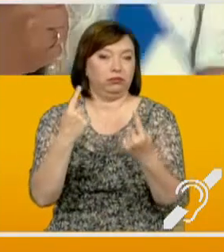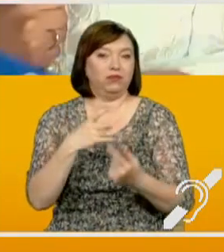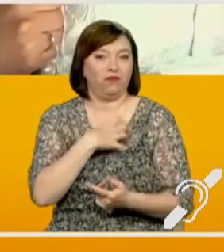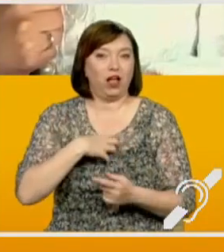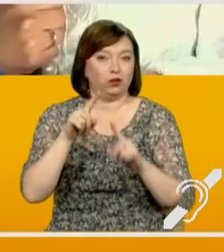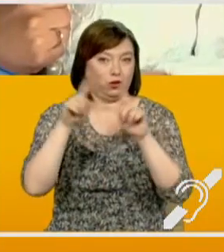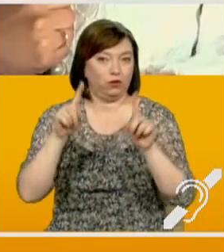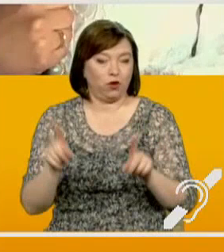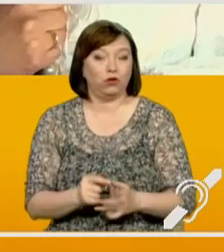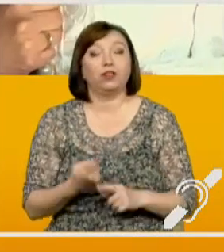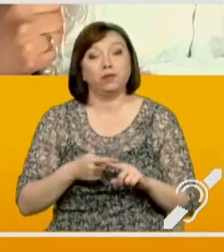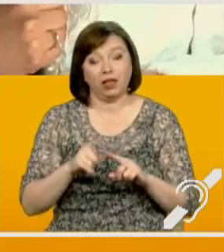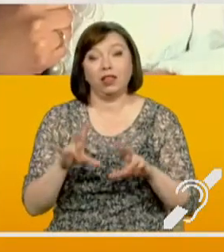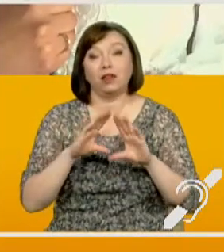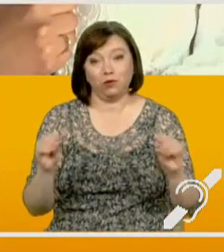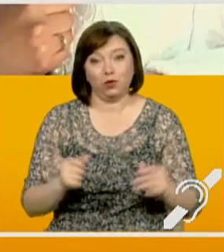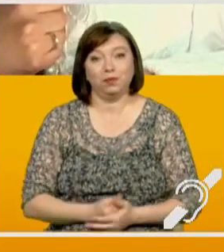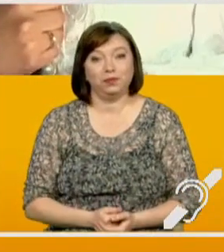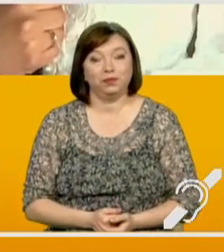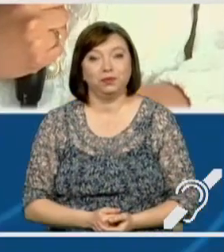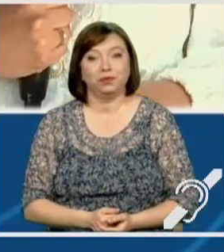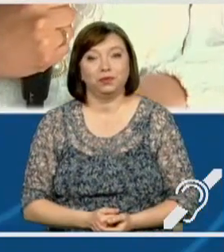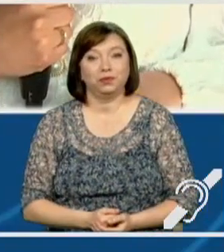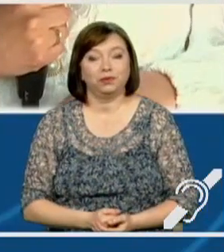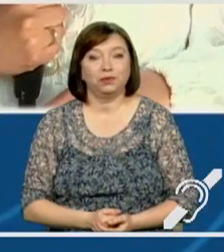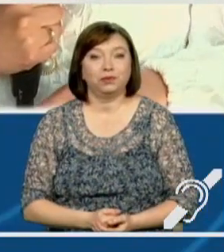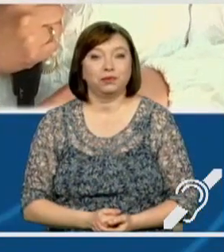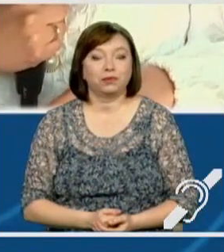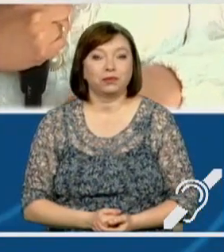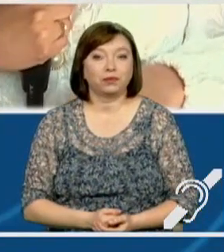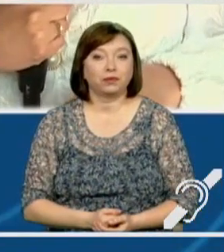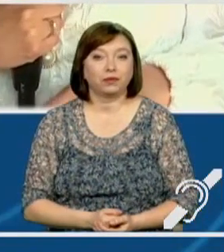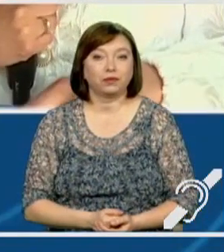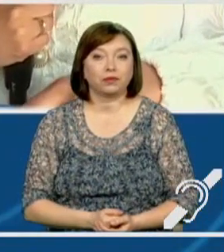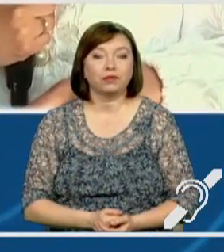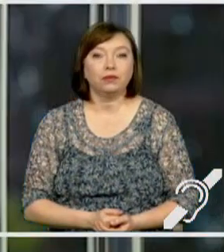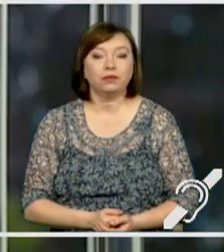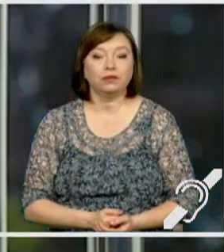Acestea au fost informațiile de aici. La revedere! Mădălina, îți mulțumesc!